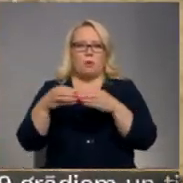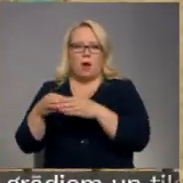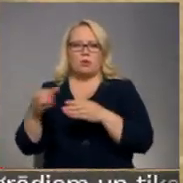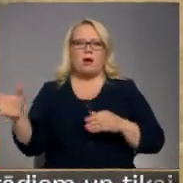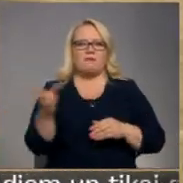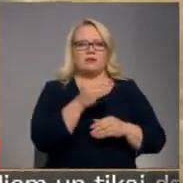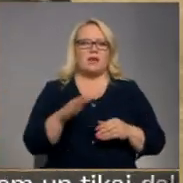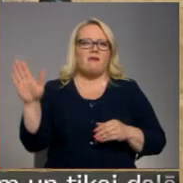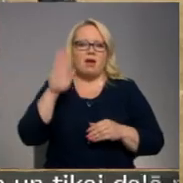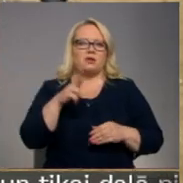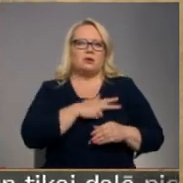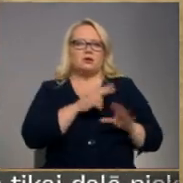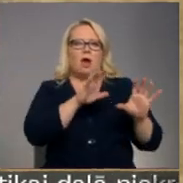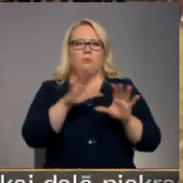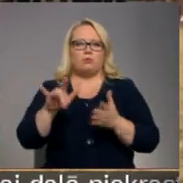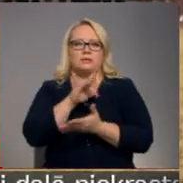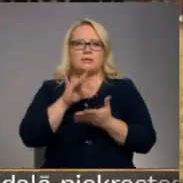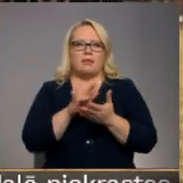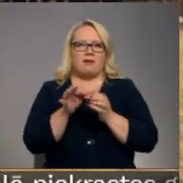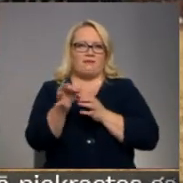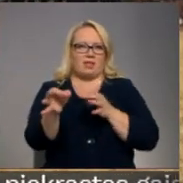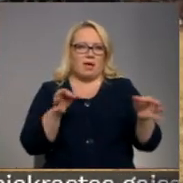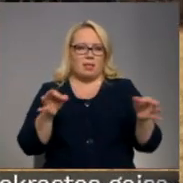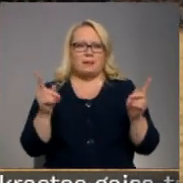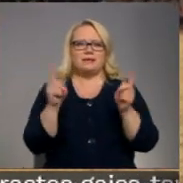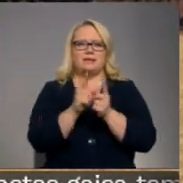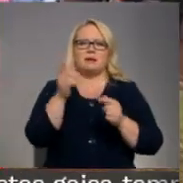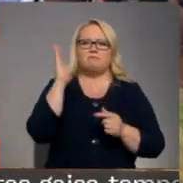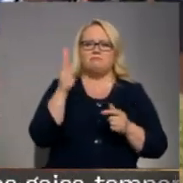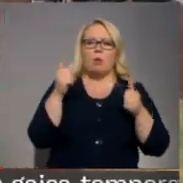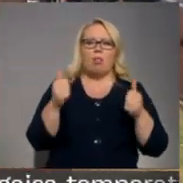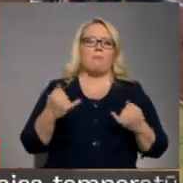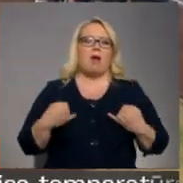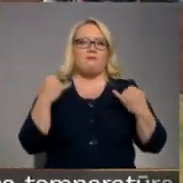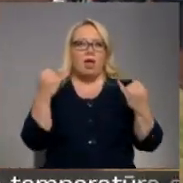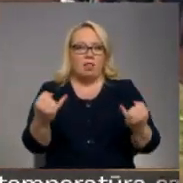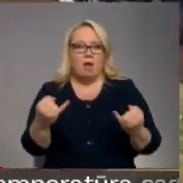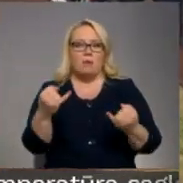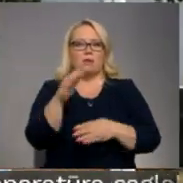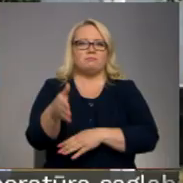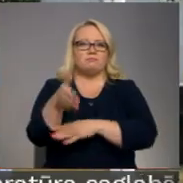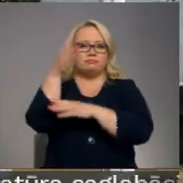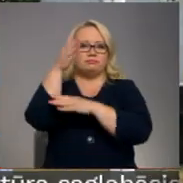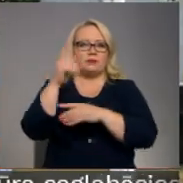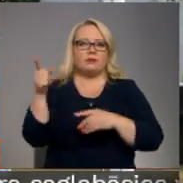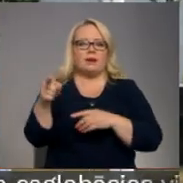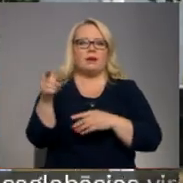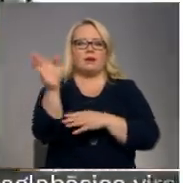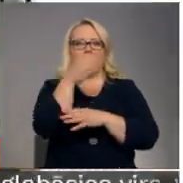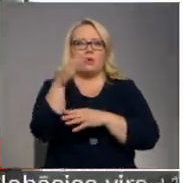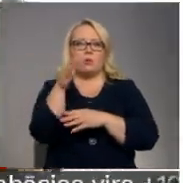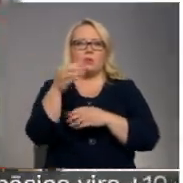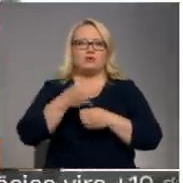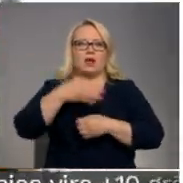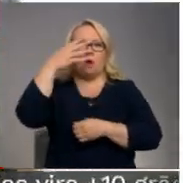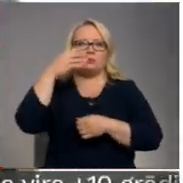valsts sociālās aprūpes centru filiālēm. Pēc īsām uzrunām un laba vēlējumiem mastā tiek pacelts klejojošā kausa karoks. Šoreiz